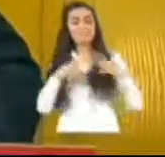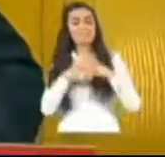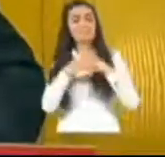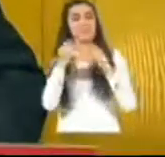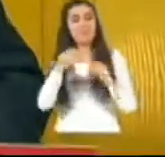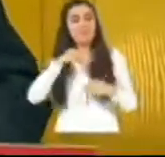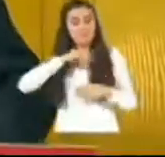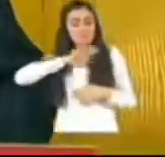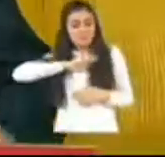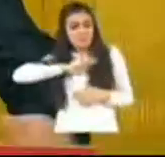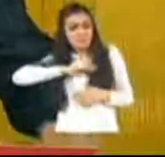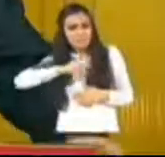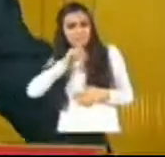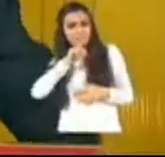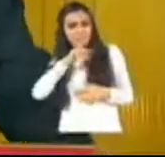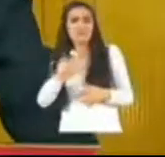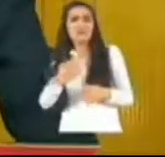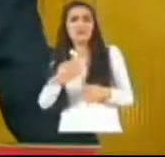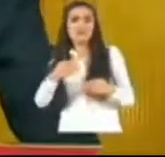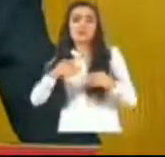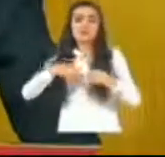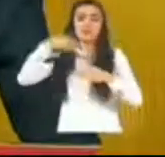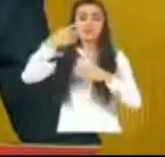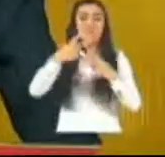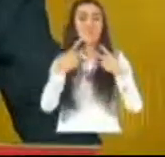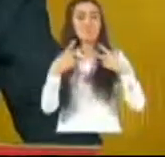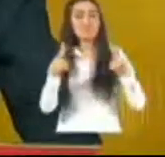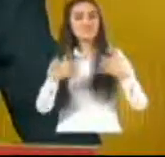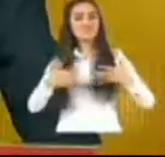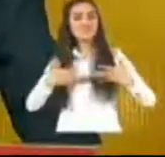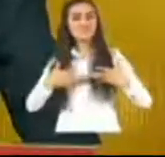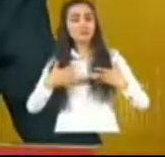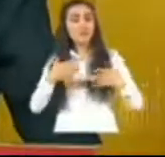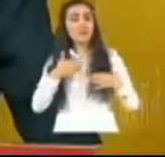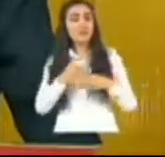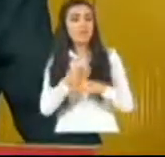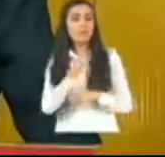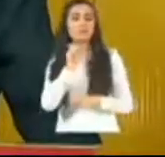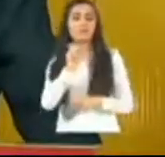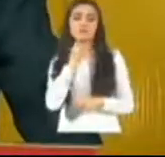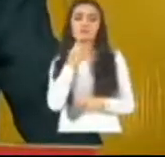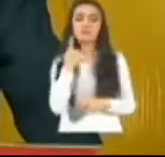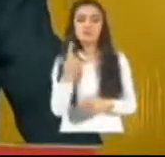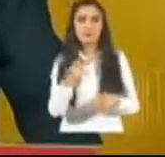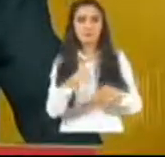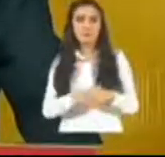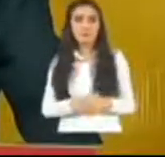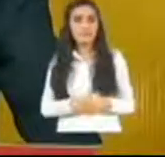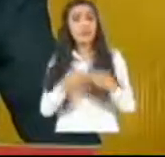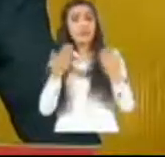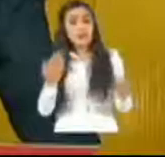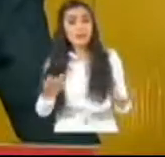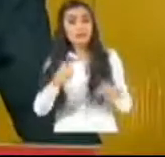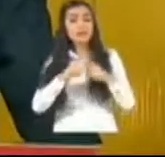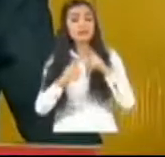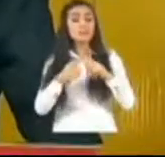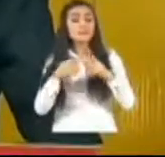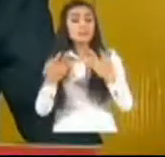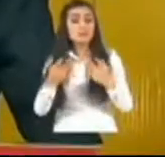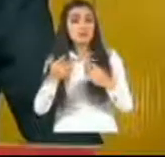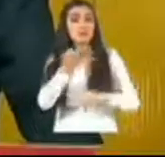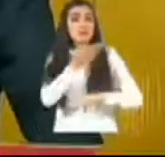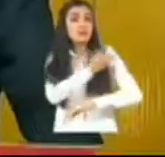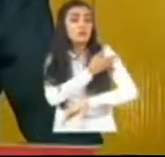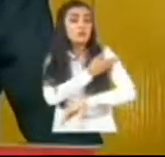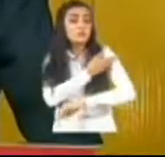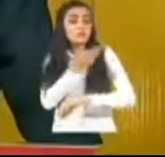içine kapanmak yerine dışa açılmak asıl ve esas olmalıdır. Elbette siyaseti